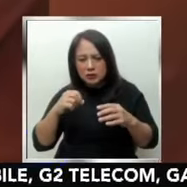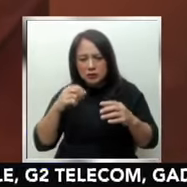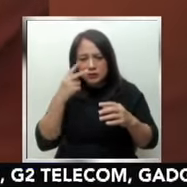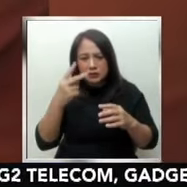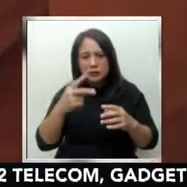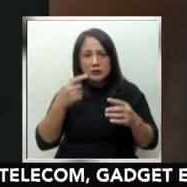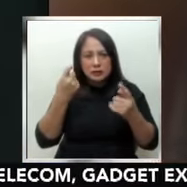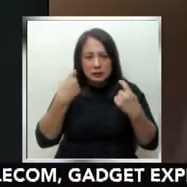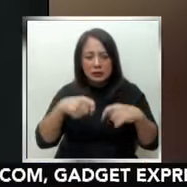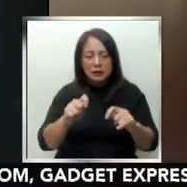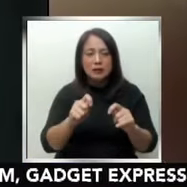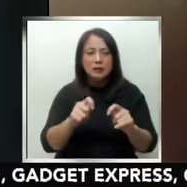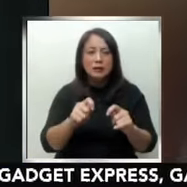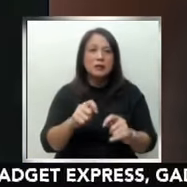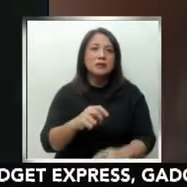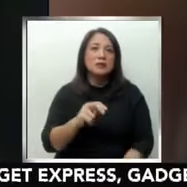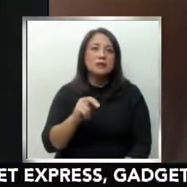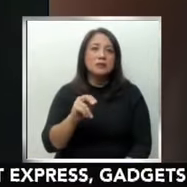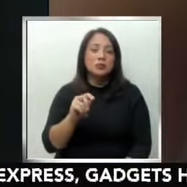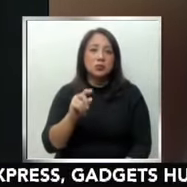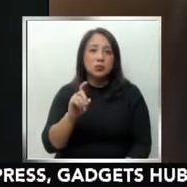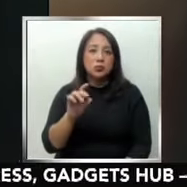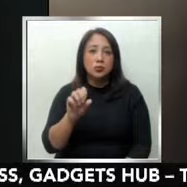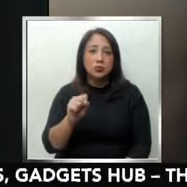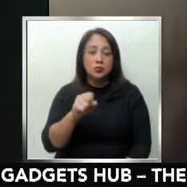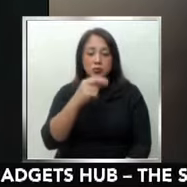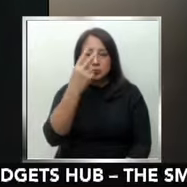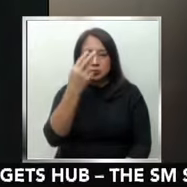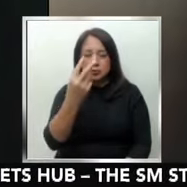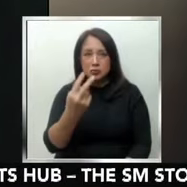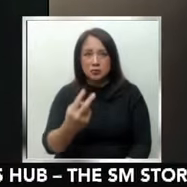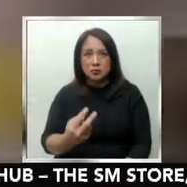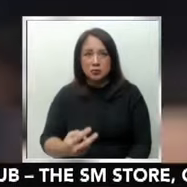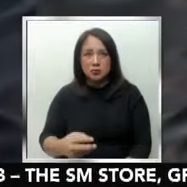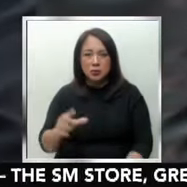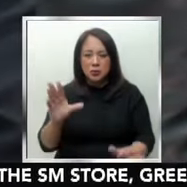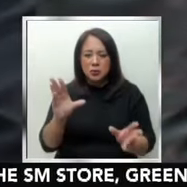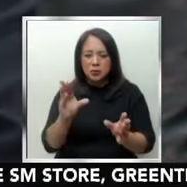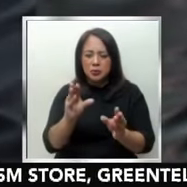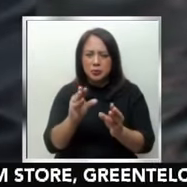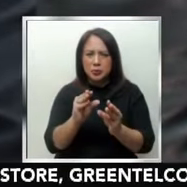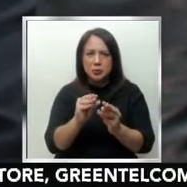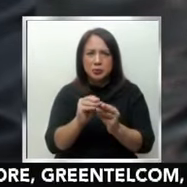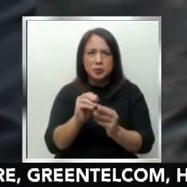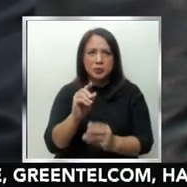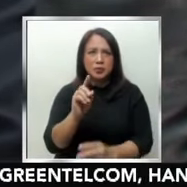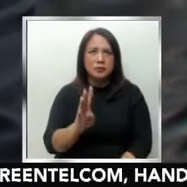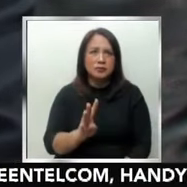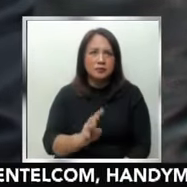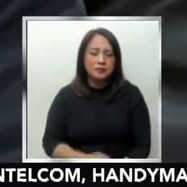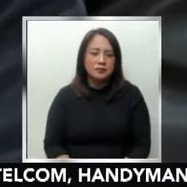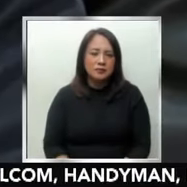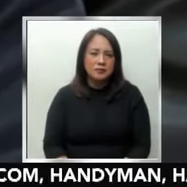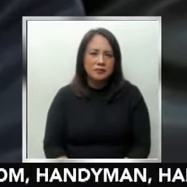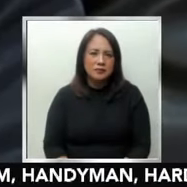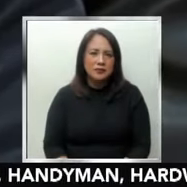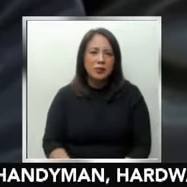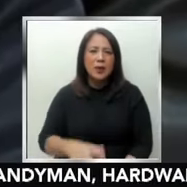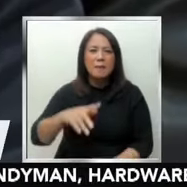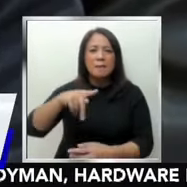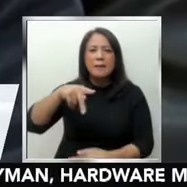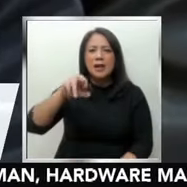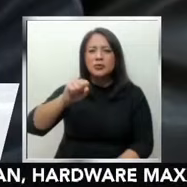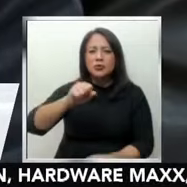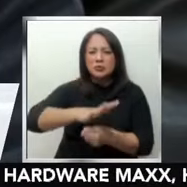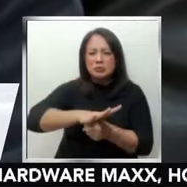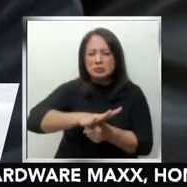cup ng noodles n iahon lumiit ito ng halos kalahati pressure pressure sa ilalim maing maapektuhan nga